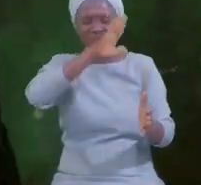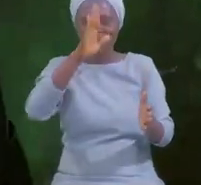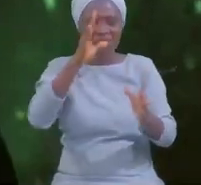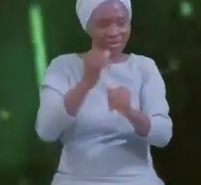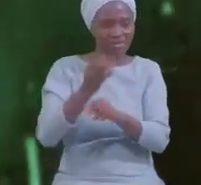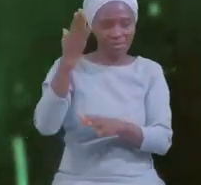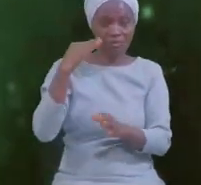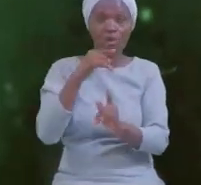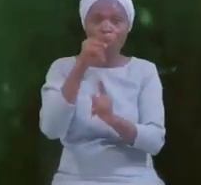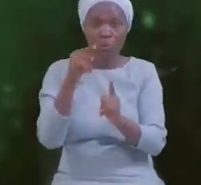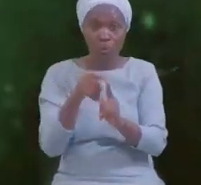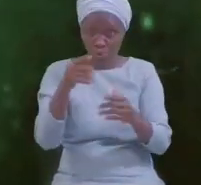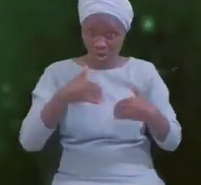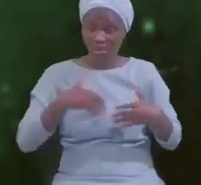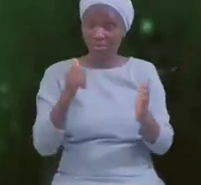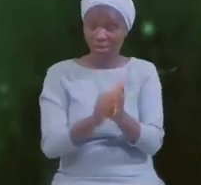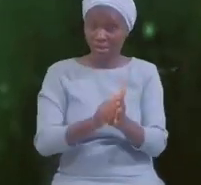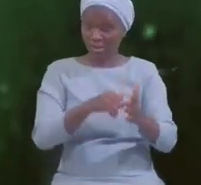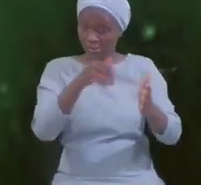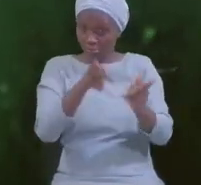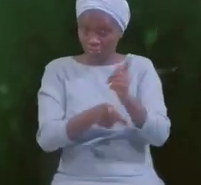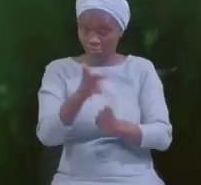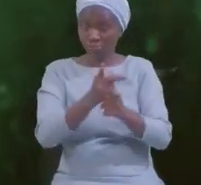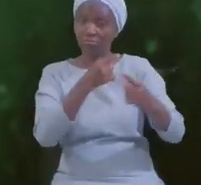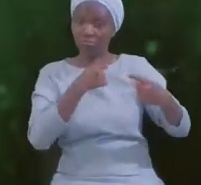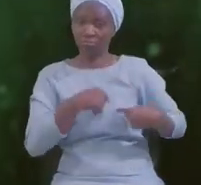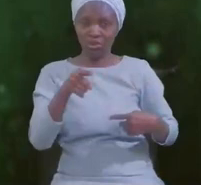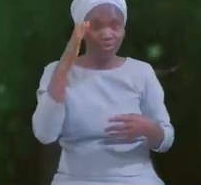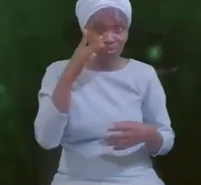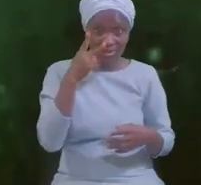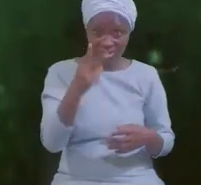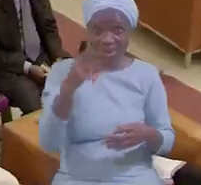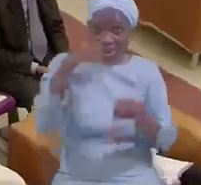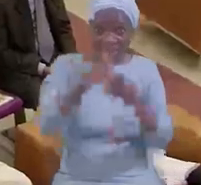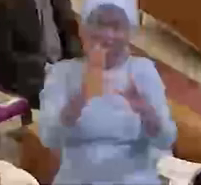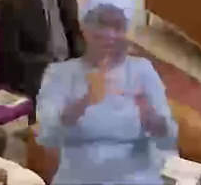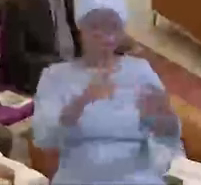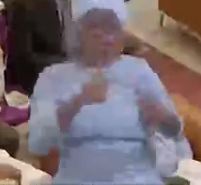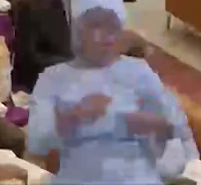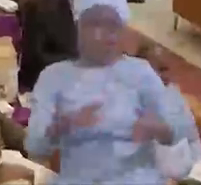cette pensée, tu verras dans ton cœur, dans ta vie ce jour,